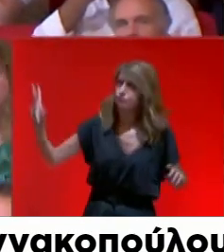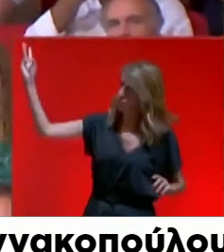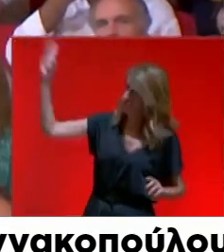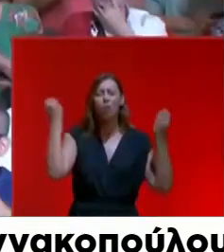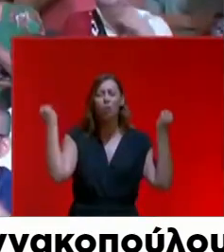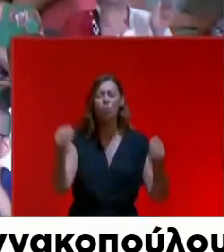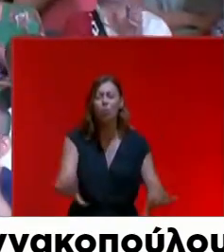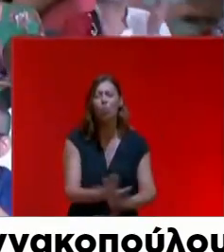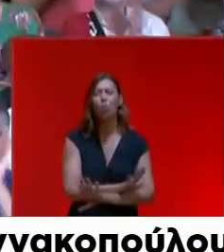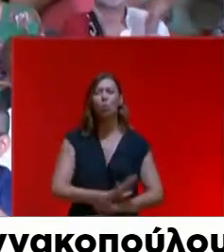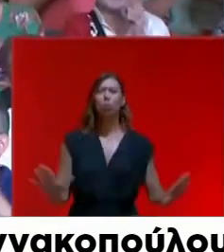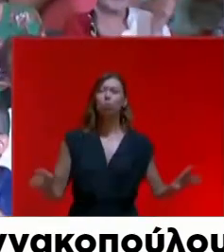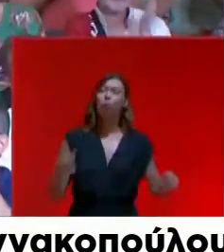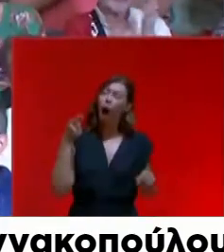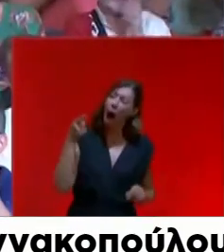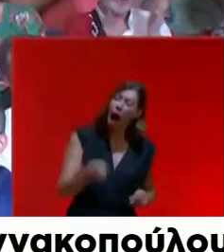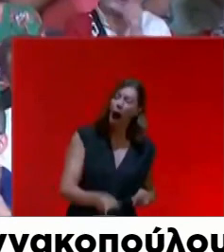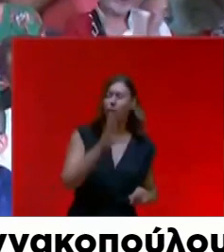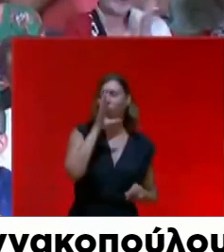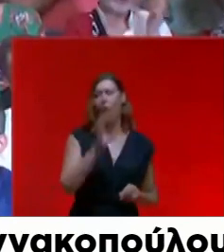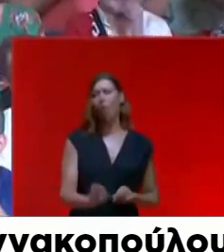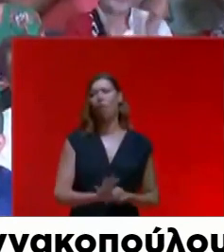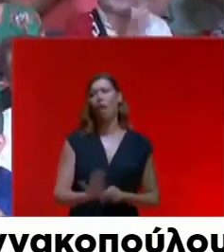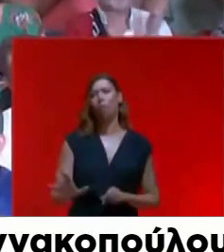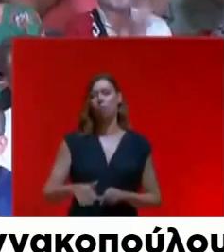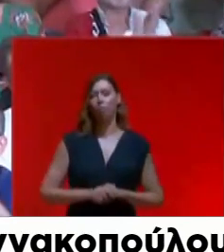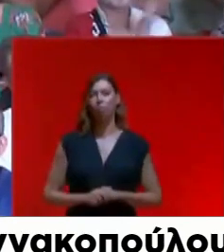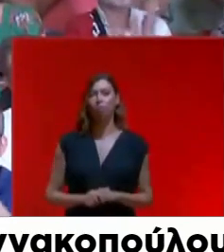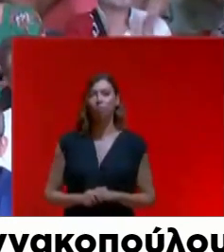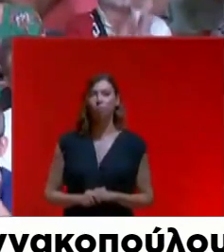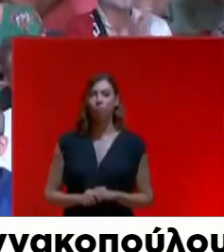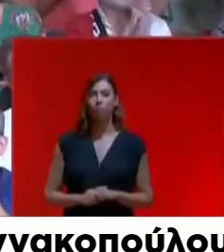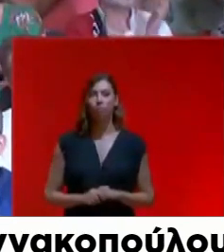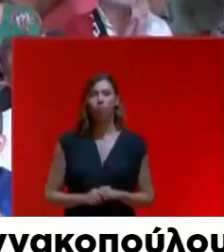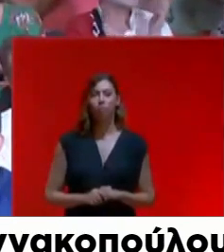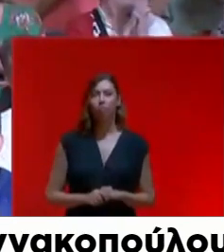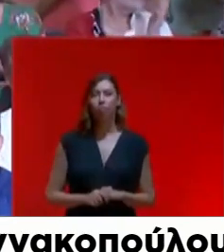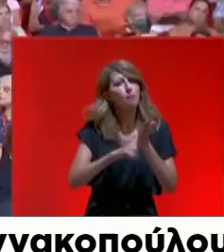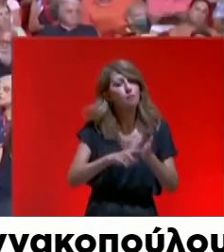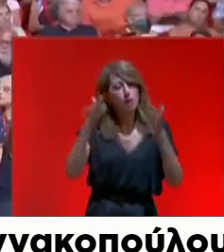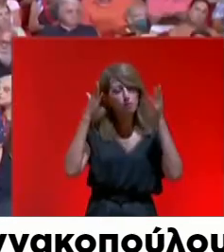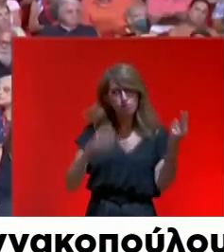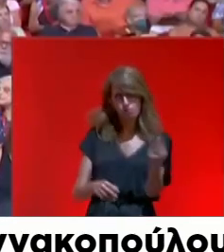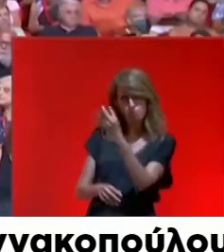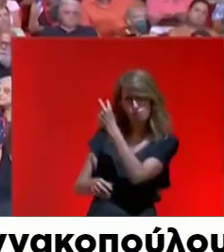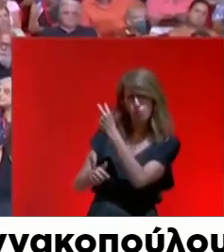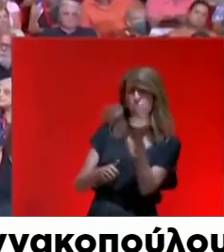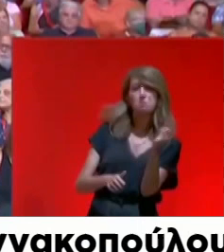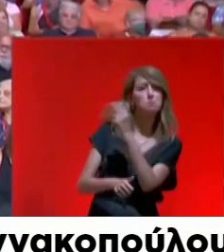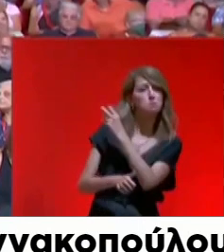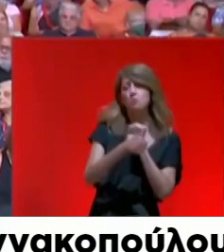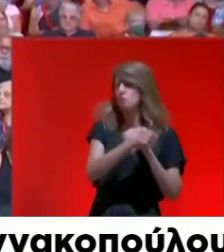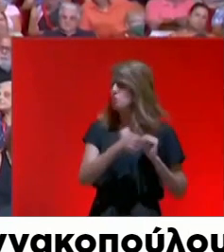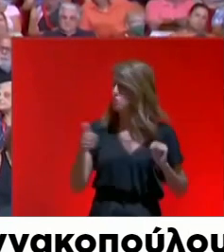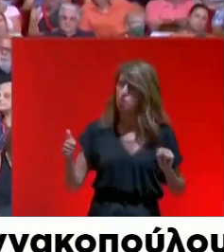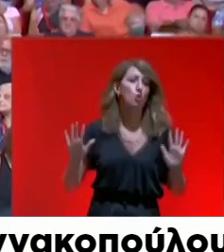διαδικασία ήταν πέρυσι, όταν είχαμε την διαδικασία για τον Αλέξη Τσίπρα, που ήταν περίπου 150.000. Όμως ο